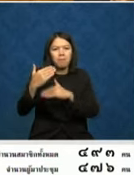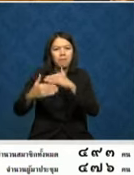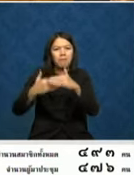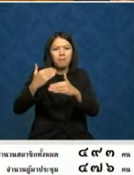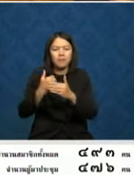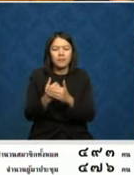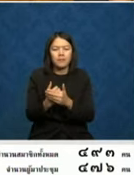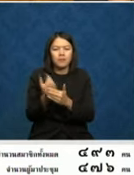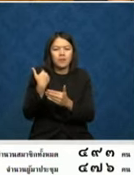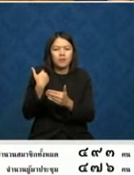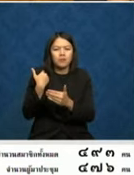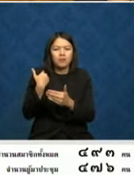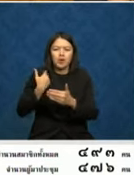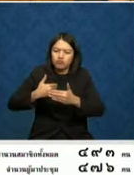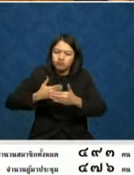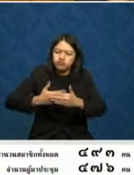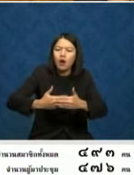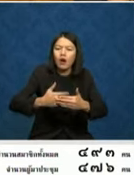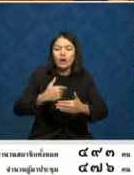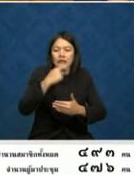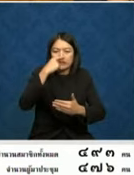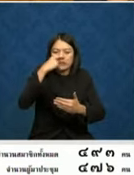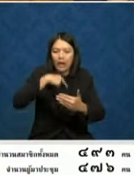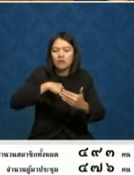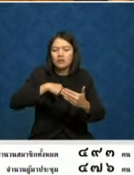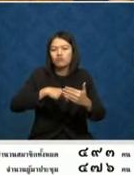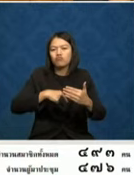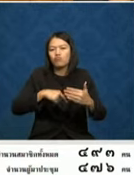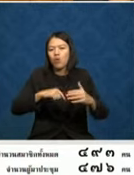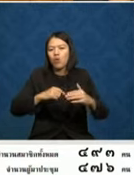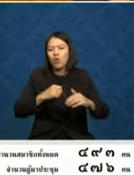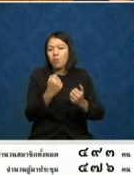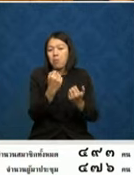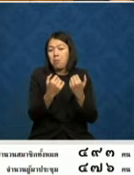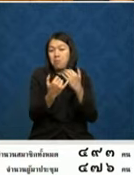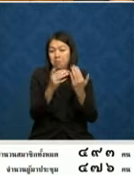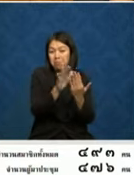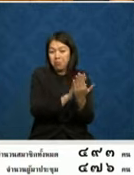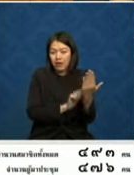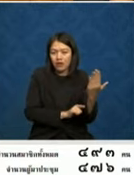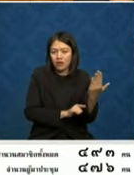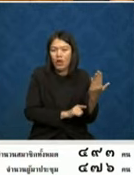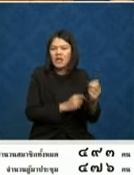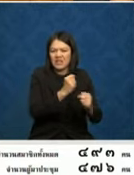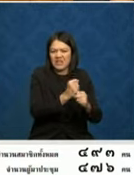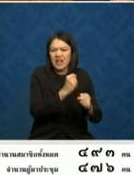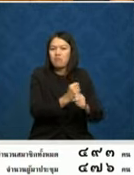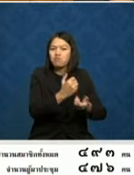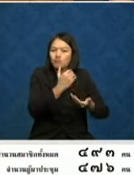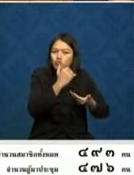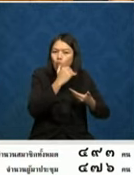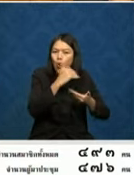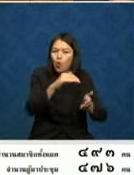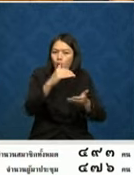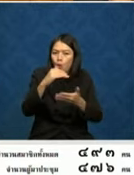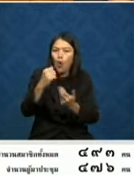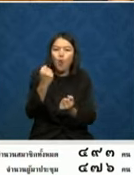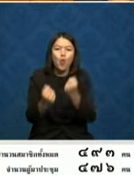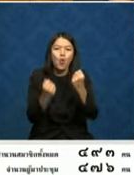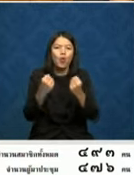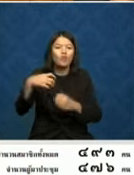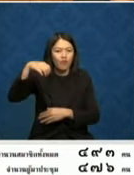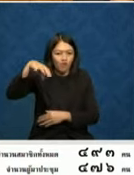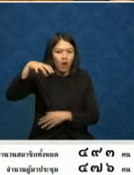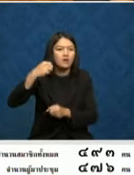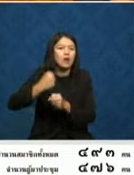ตั้งแต่ต้นน้ำปลายน้ำเพื่อให้ประเทศไทยเนี่ยเป็นหนึ่งในประเทศที่สามารถผลิตและส่งออกรถยนต์ประเภท